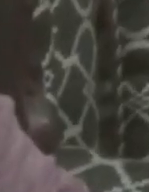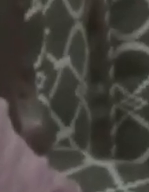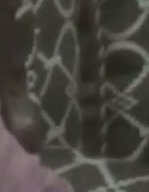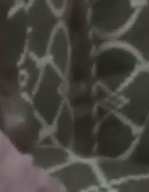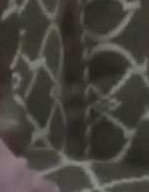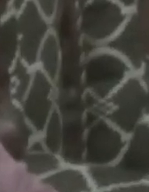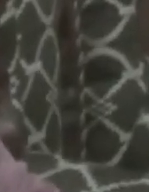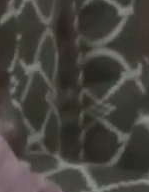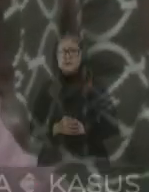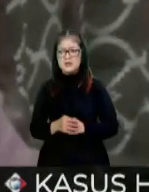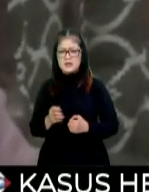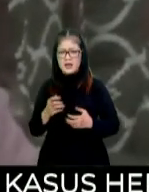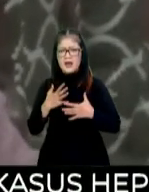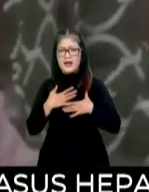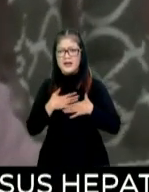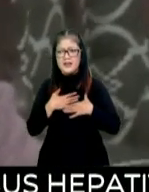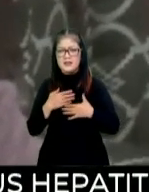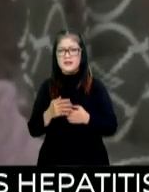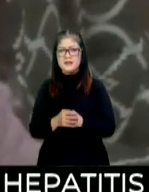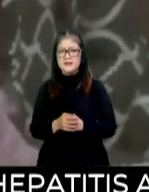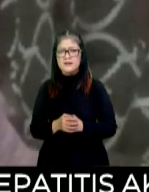campur kaget juga gitu loh maksudnya. Jadi